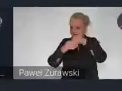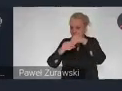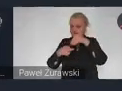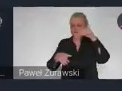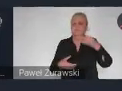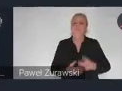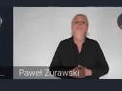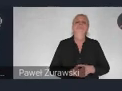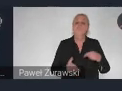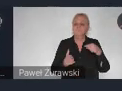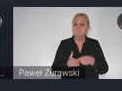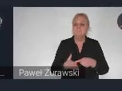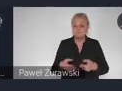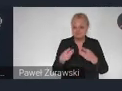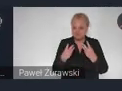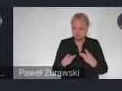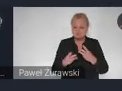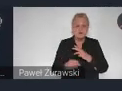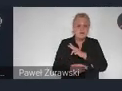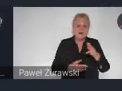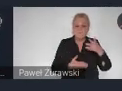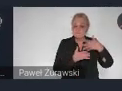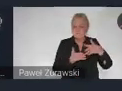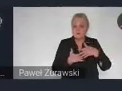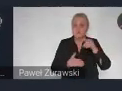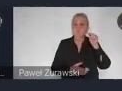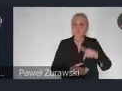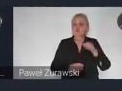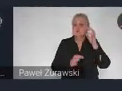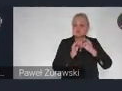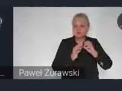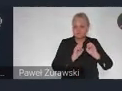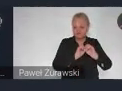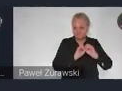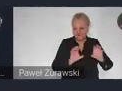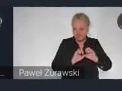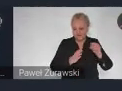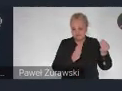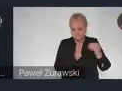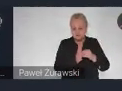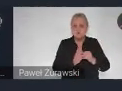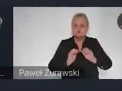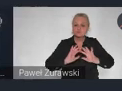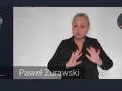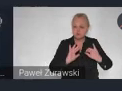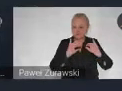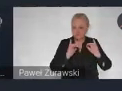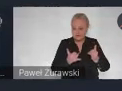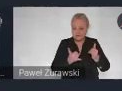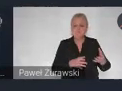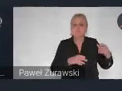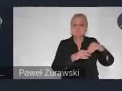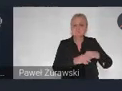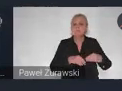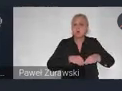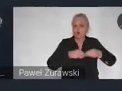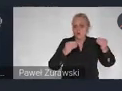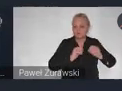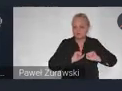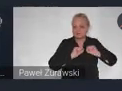przede wszystkim każdy z tych wydatków musi zostać szczegółowo uzasadniony w jaki sposób przyczyniają się do rozwoju